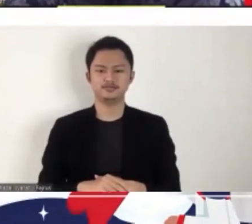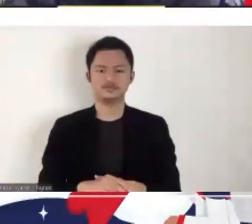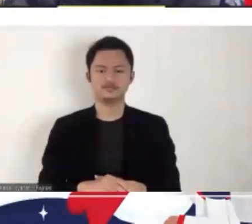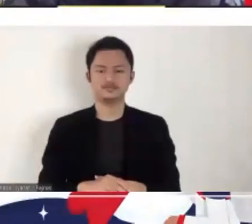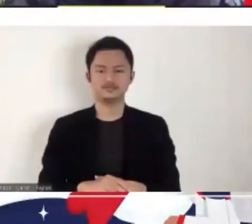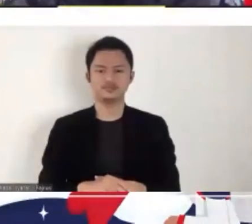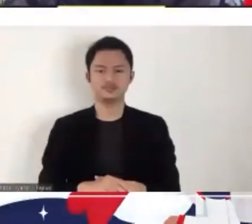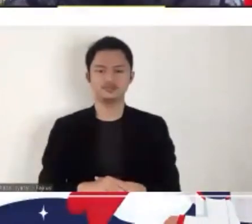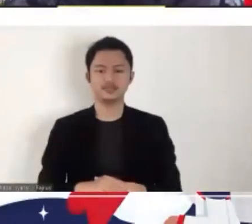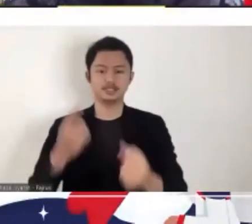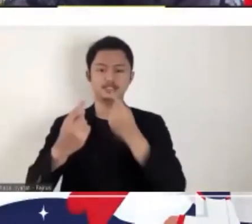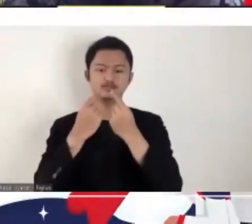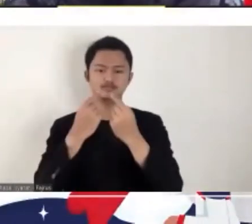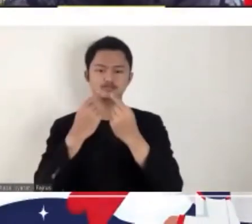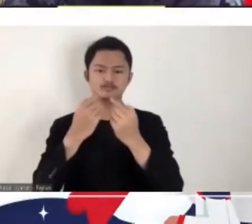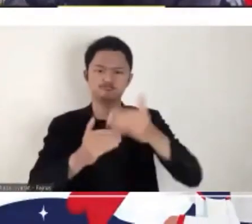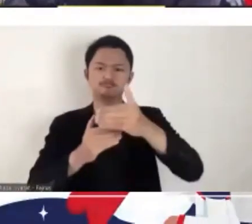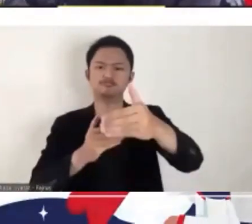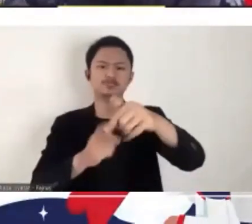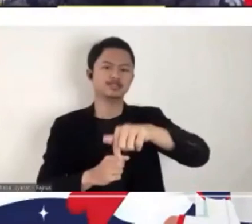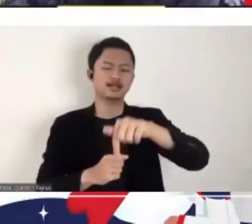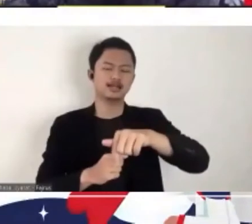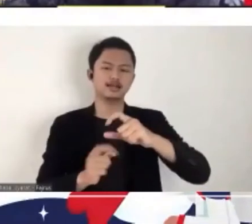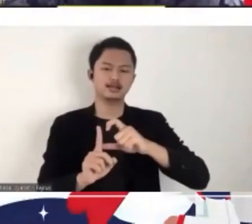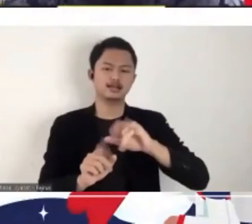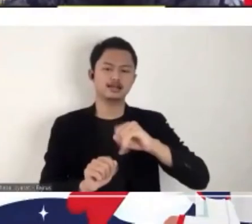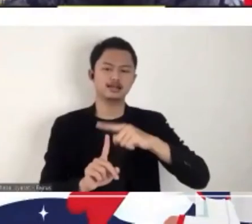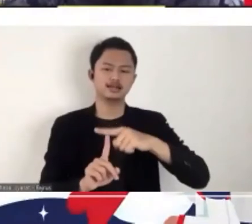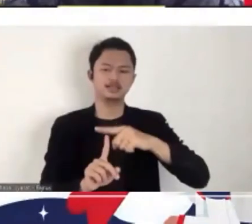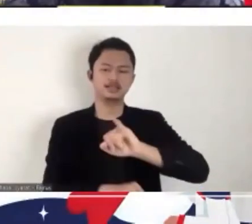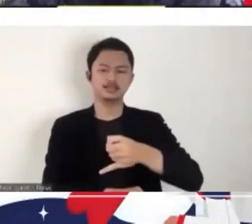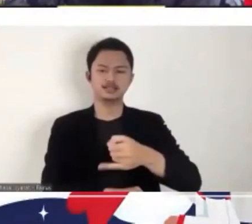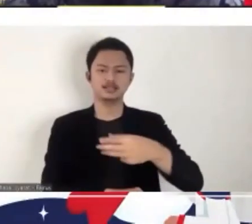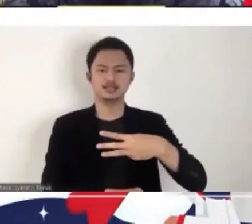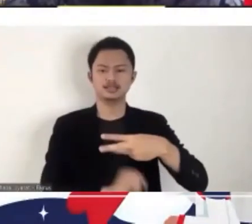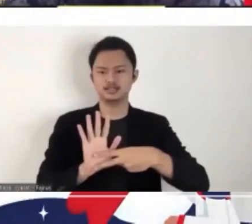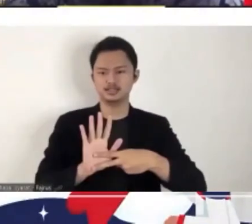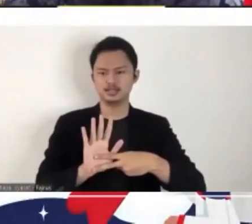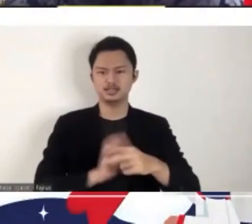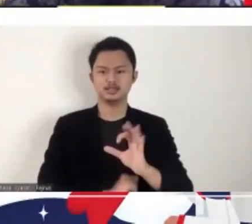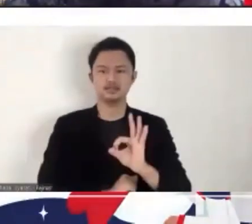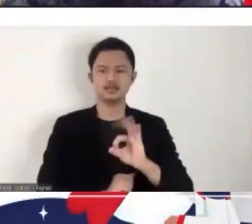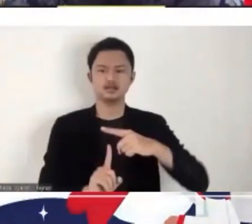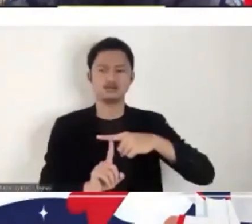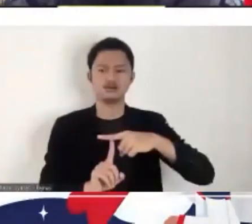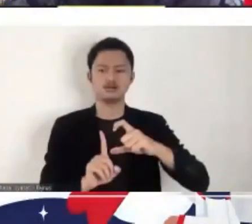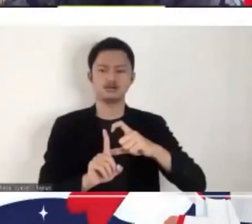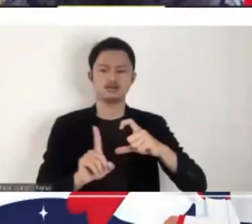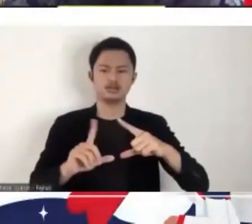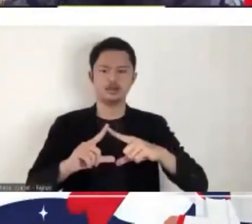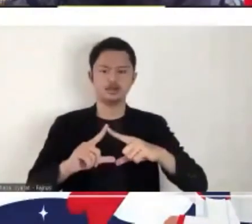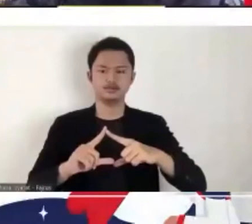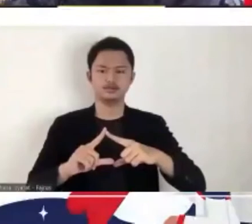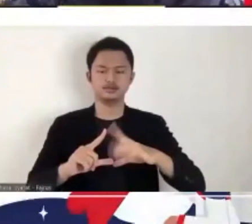pembahasan lebih lanjutnya saat ini Pak Dirjen otda setahu kami juga sedang melakukan pembahasan untuk menyusun